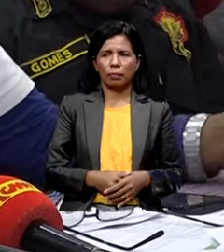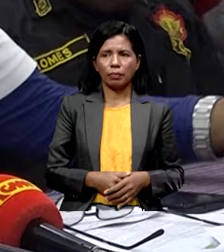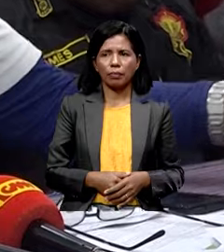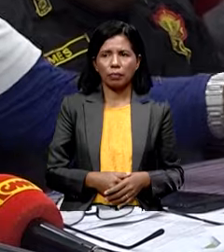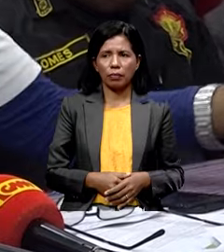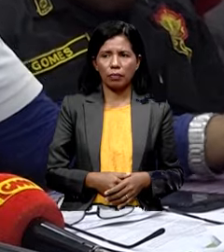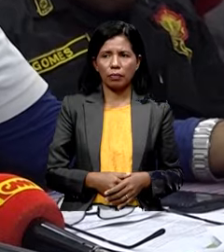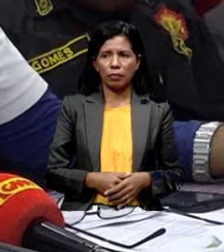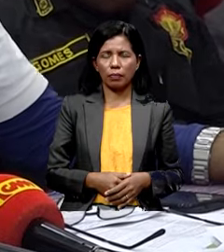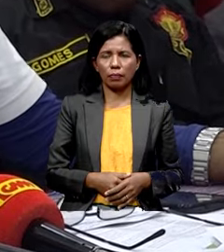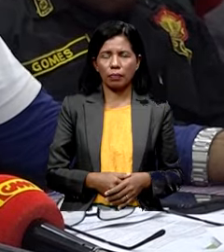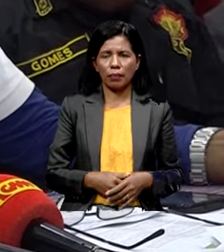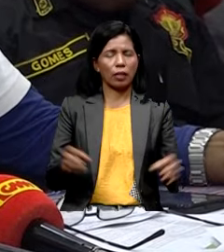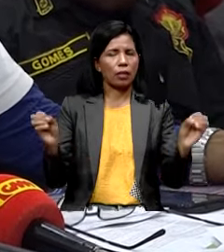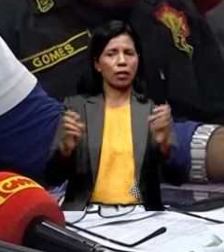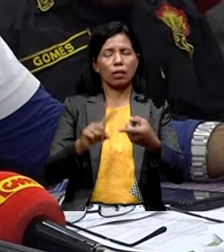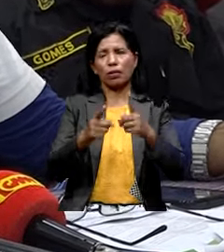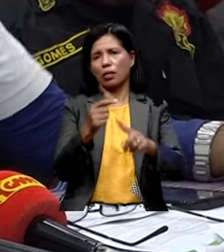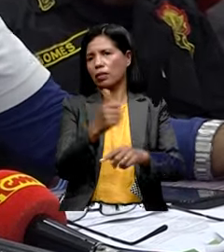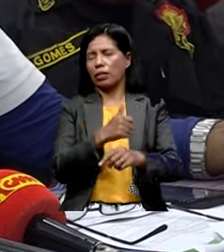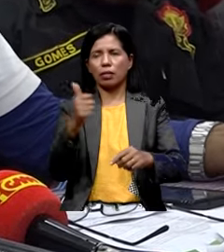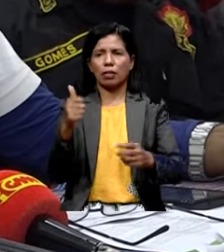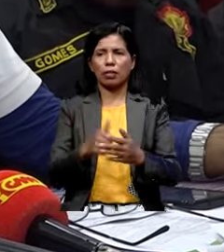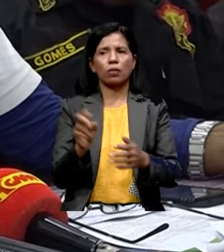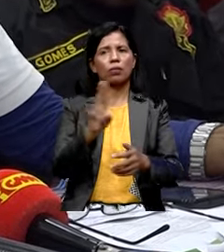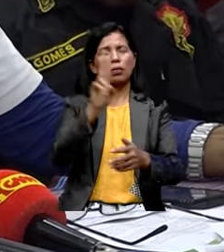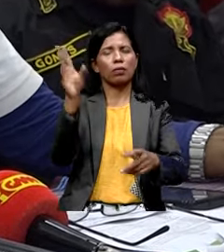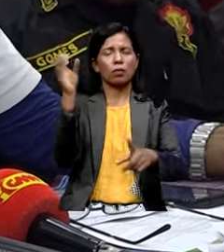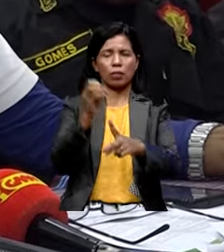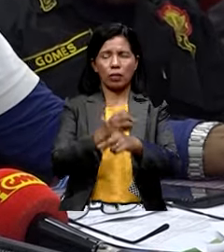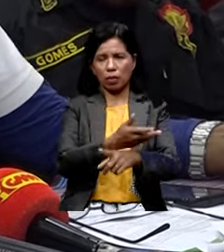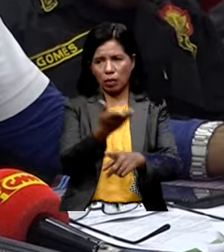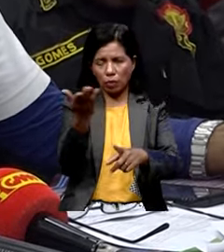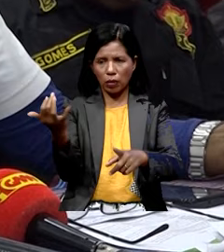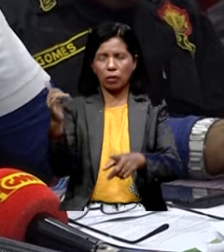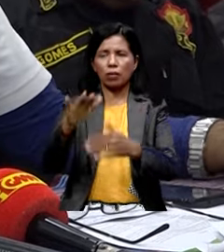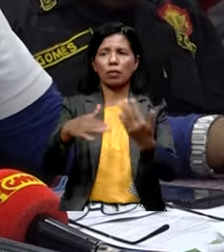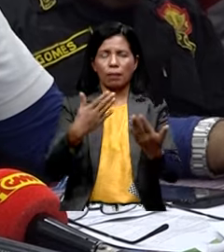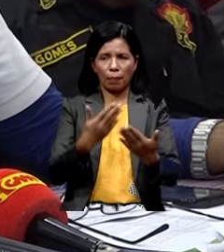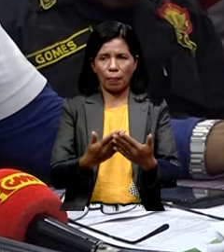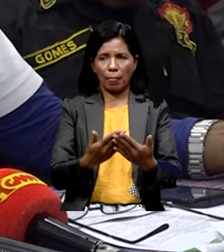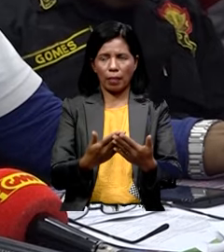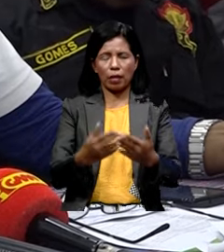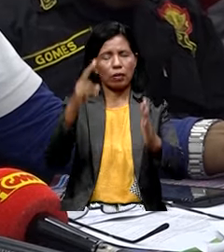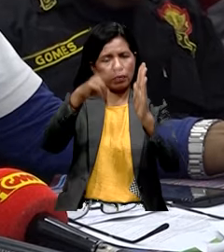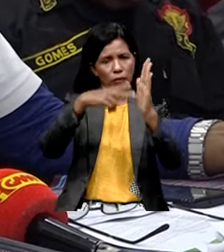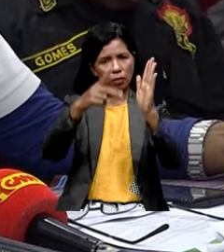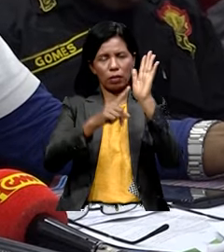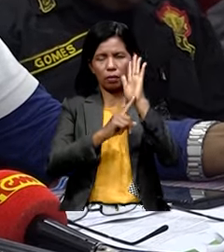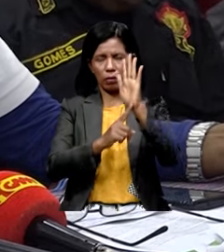Se la maluk ser celo usa falo oportunidade ita bot ser nem la filmazen ser ne.